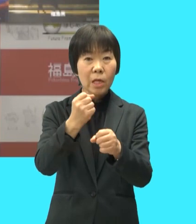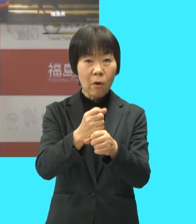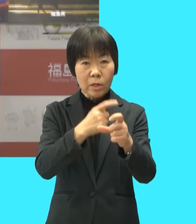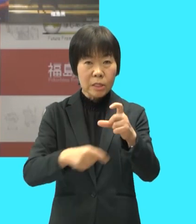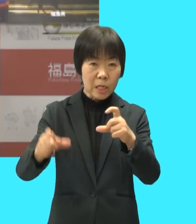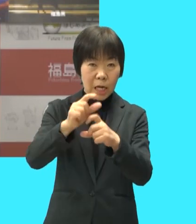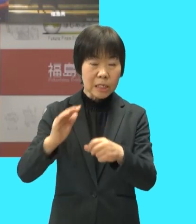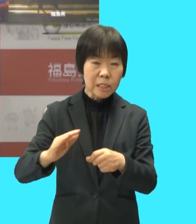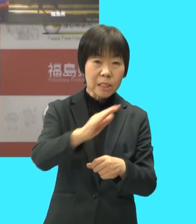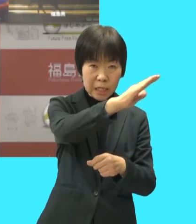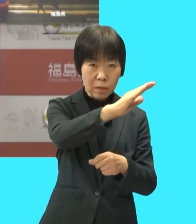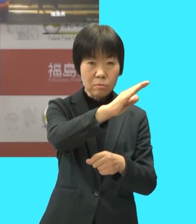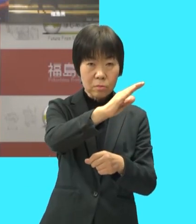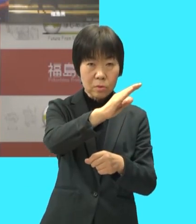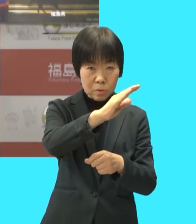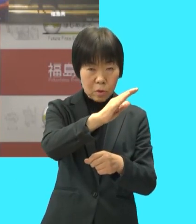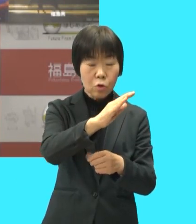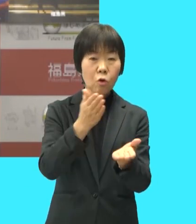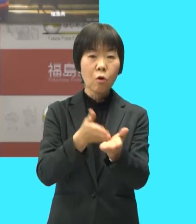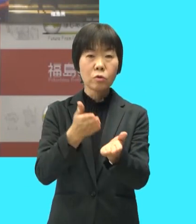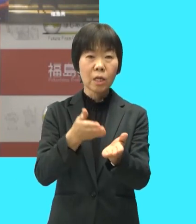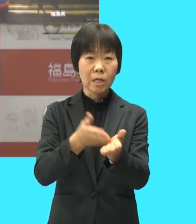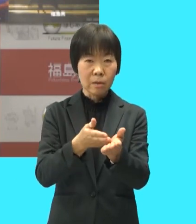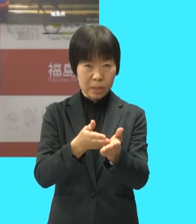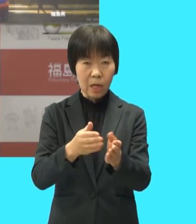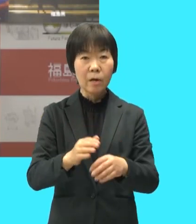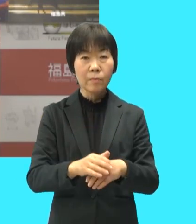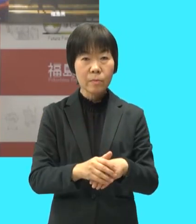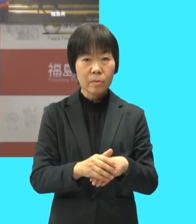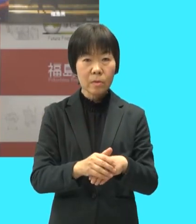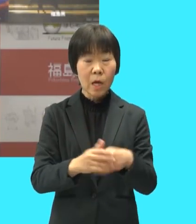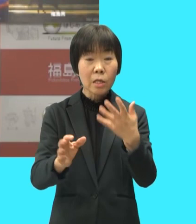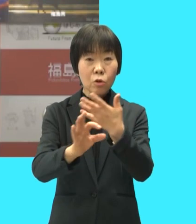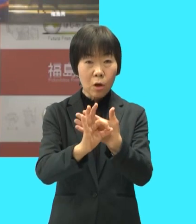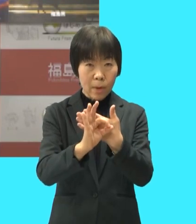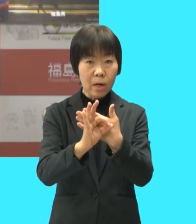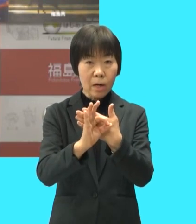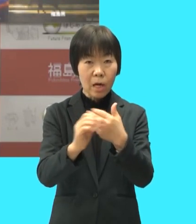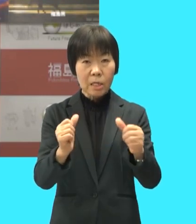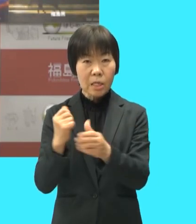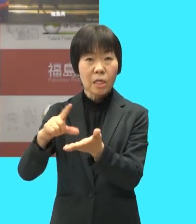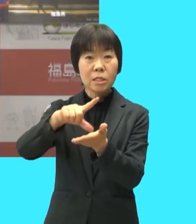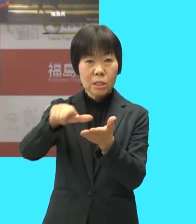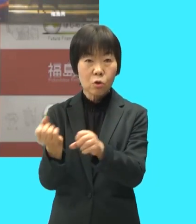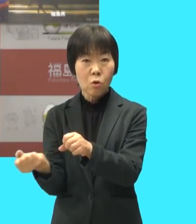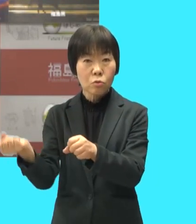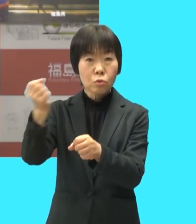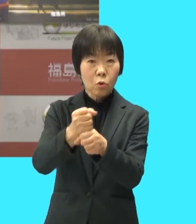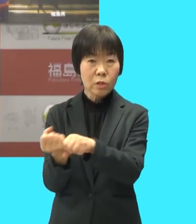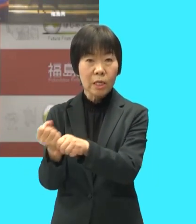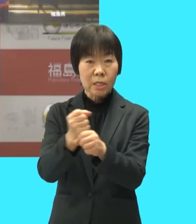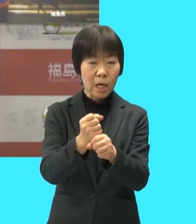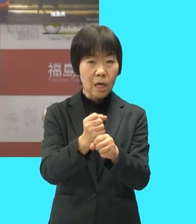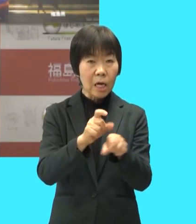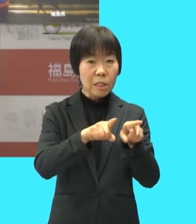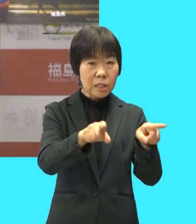さらに進化させていくということを訴えてまいりました。例えば避難地域の復興再生、避